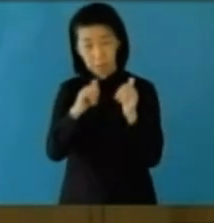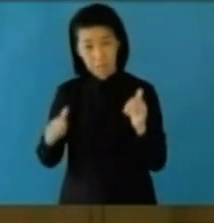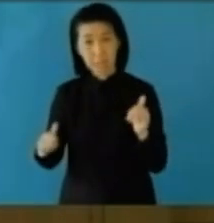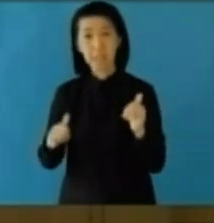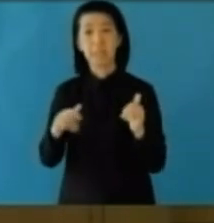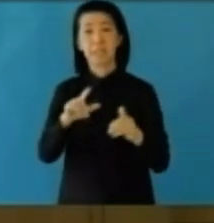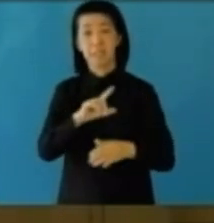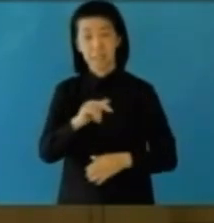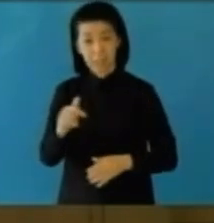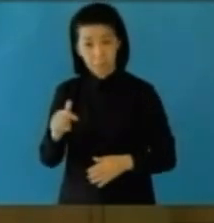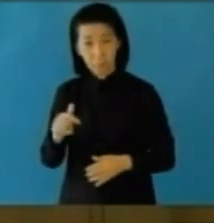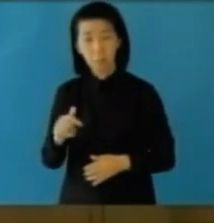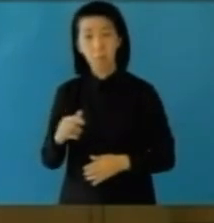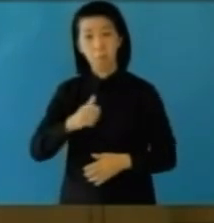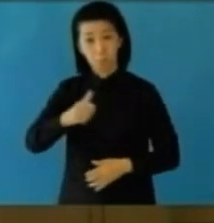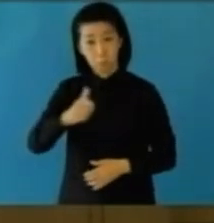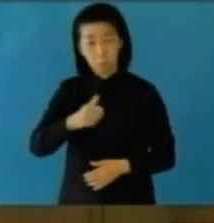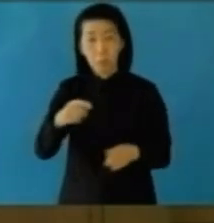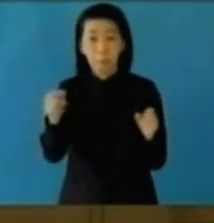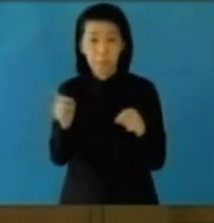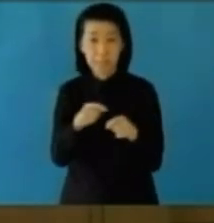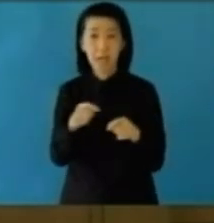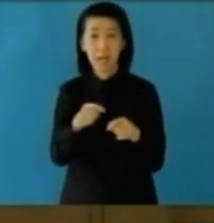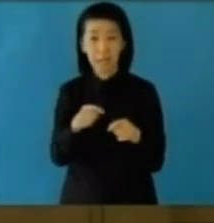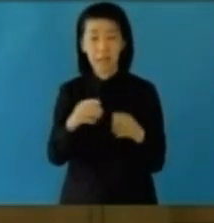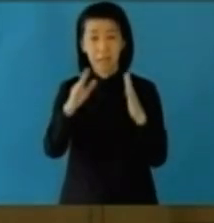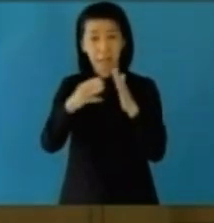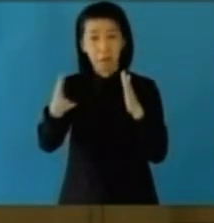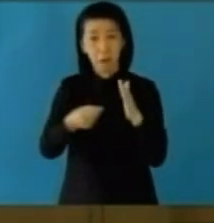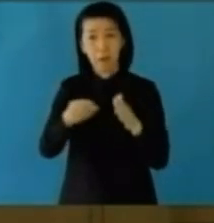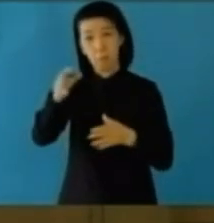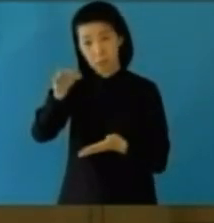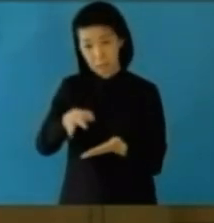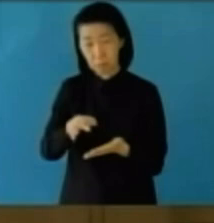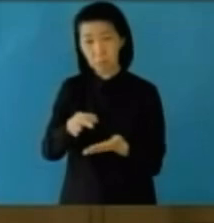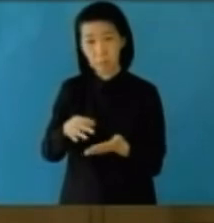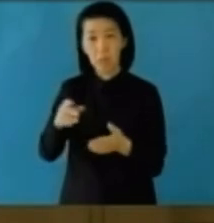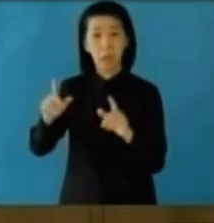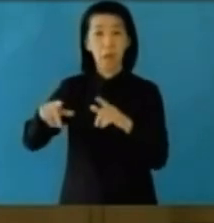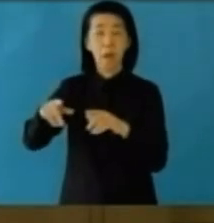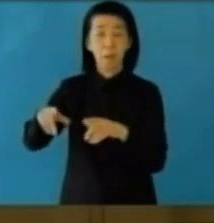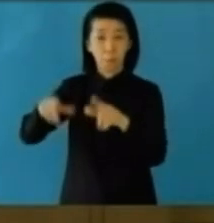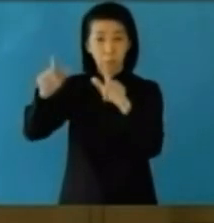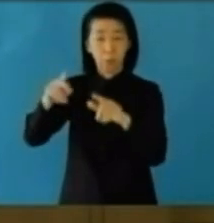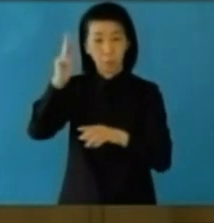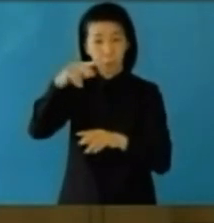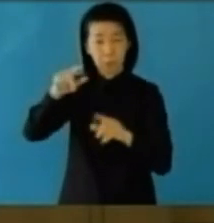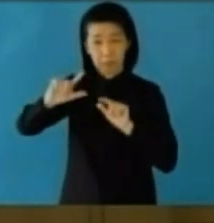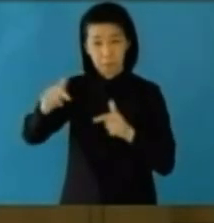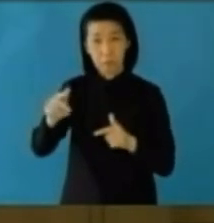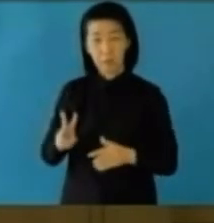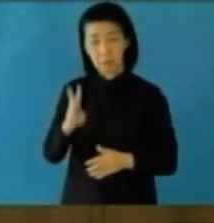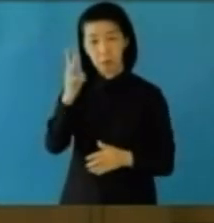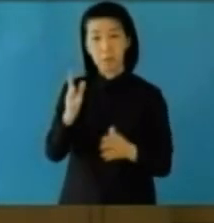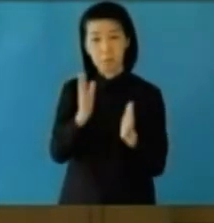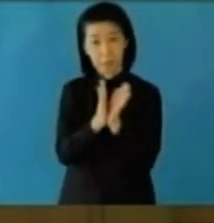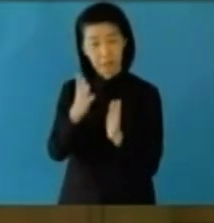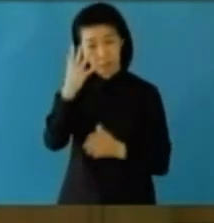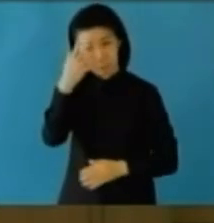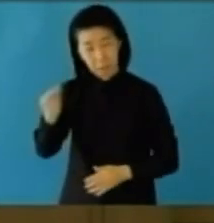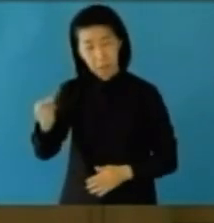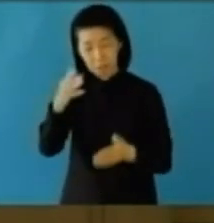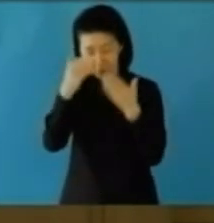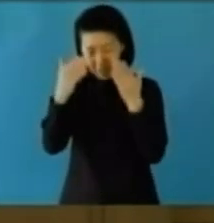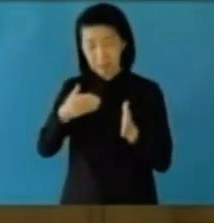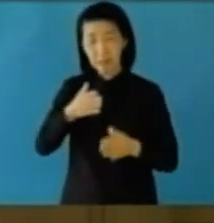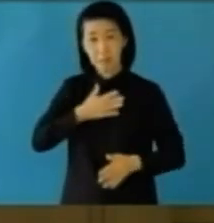間の短さ、家賃の安さなど、大都市にはない暮らしやすい生活環境といった本県の特性や魅力を丁寧に分かりや